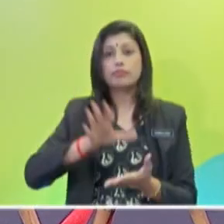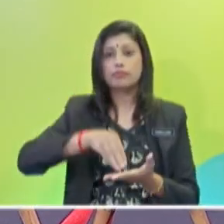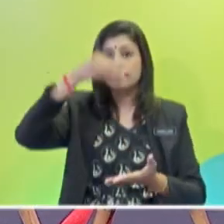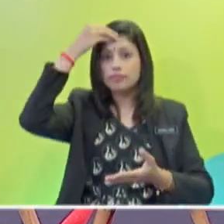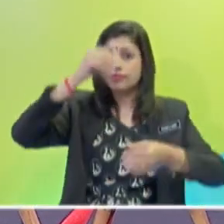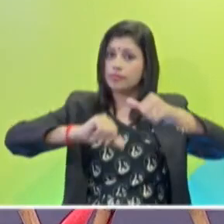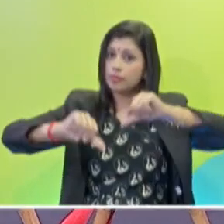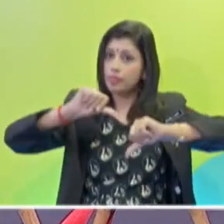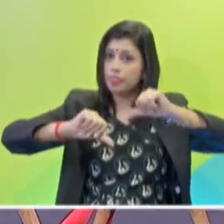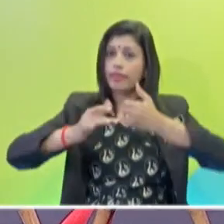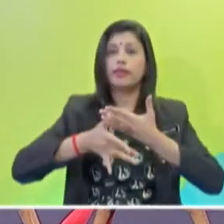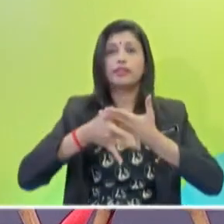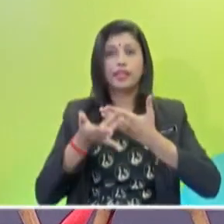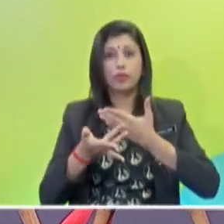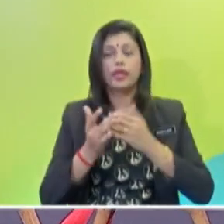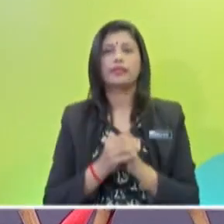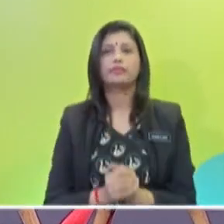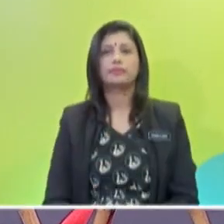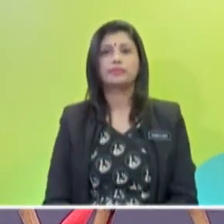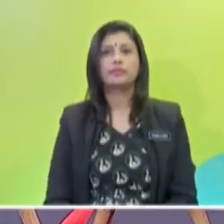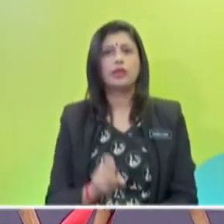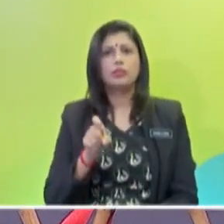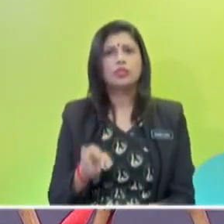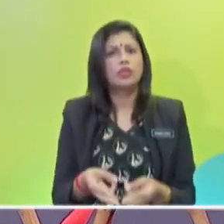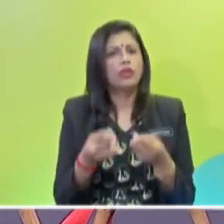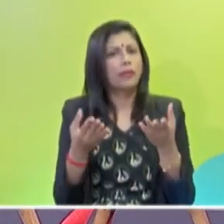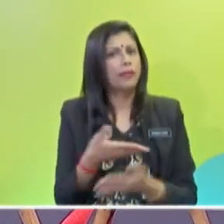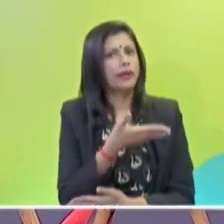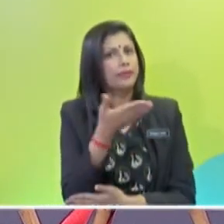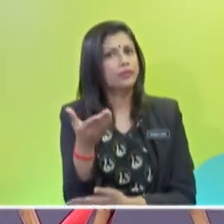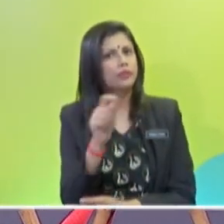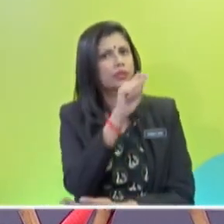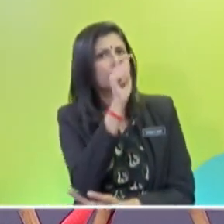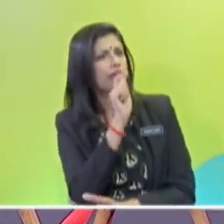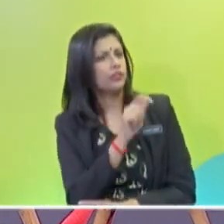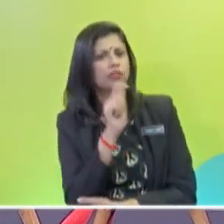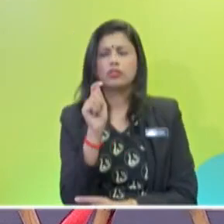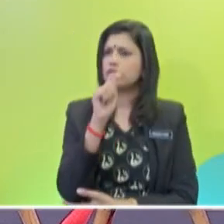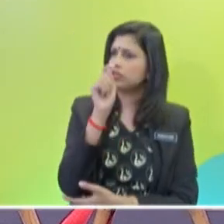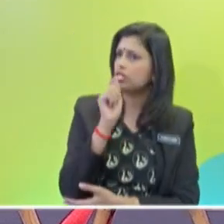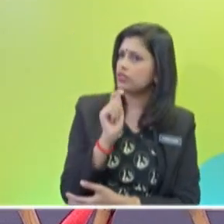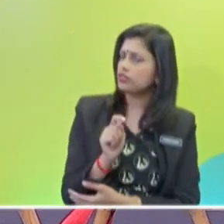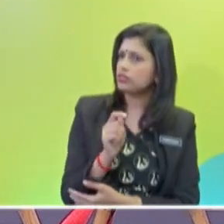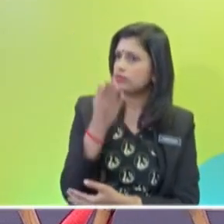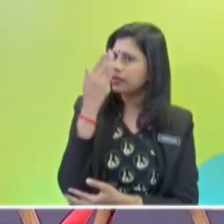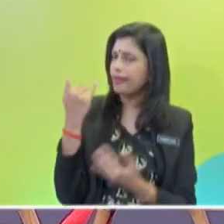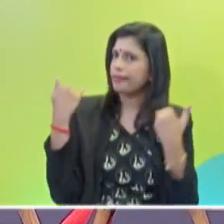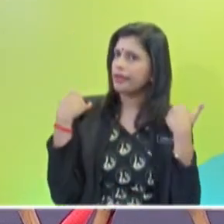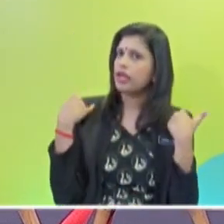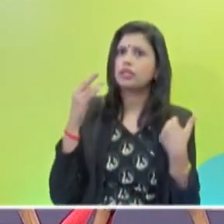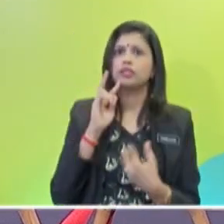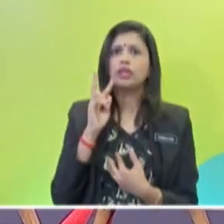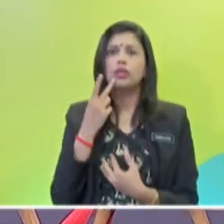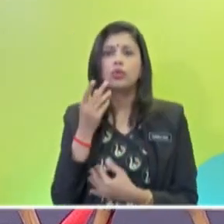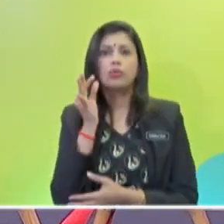Azlinda? Betul. Tapi saya pasti ramai murid-murid dekat rumah tu tertanya-tanya, apa kaitan gimmick tadi dengan kita punya